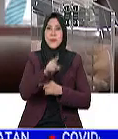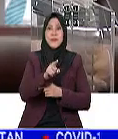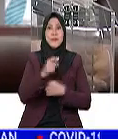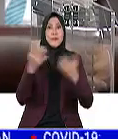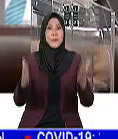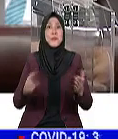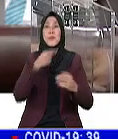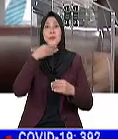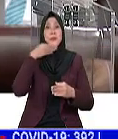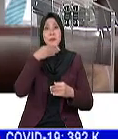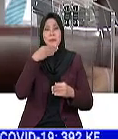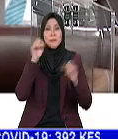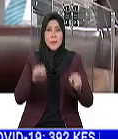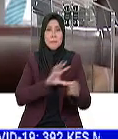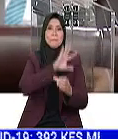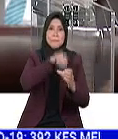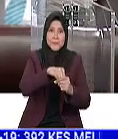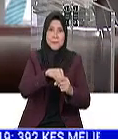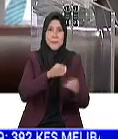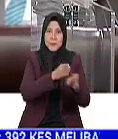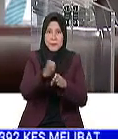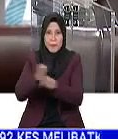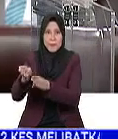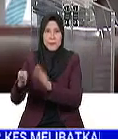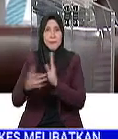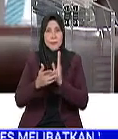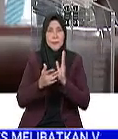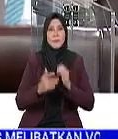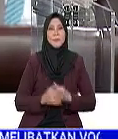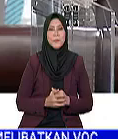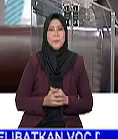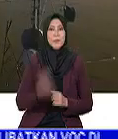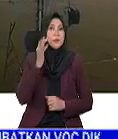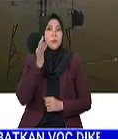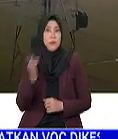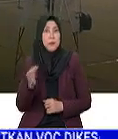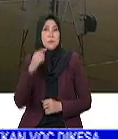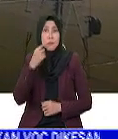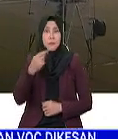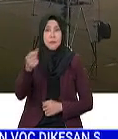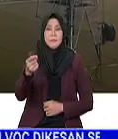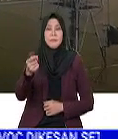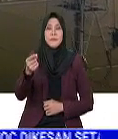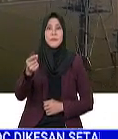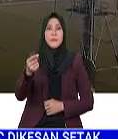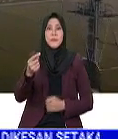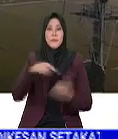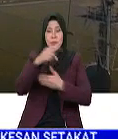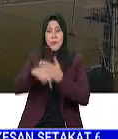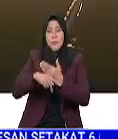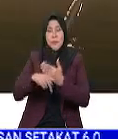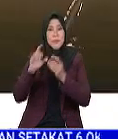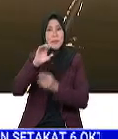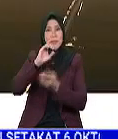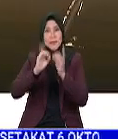anak-anak muda kita penguasa I bidang ini Hai tajriyan wow use turut memaklumkan pelaksanaan program